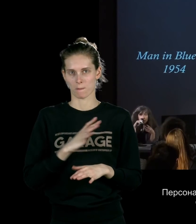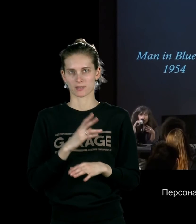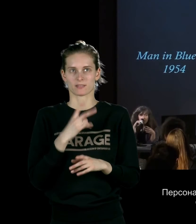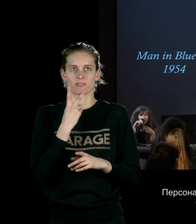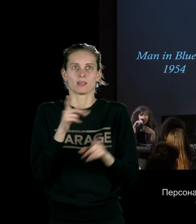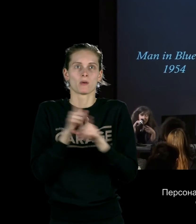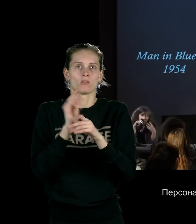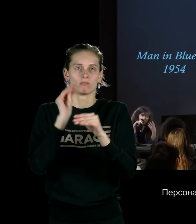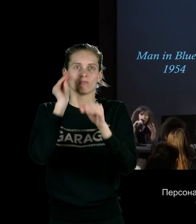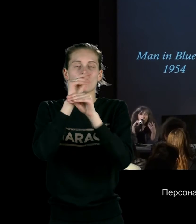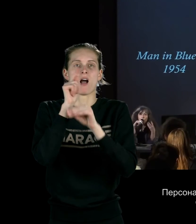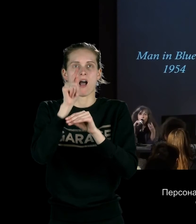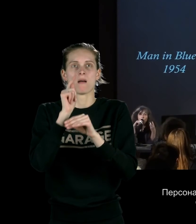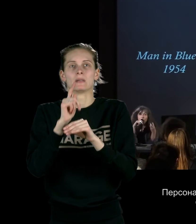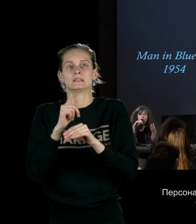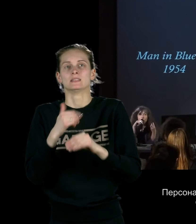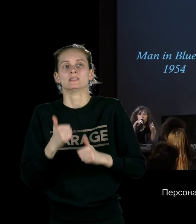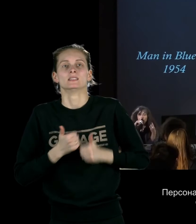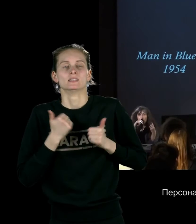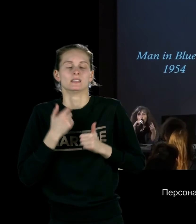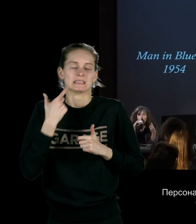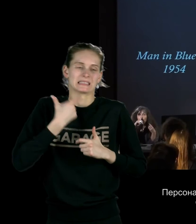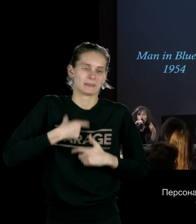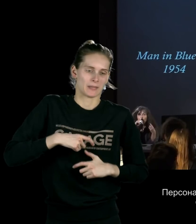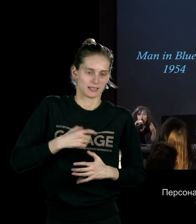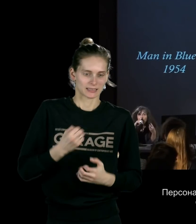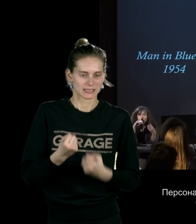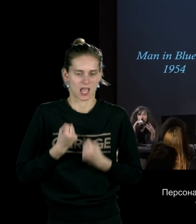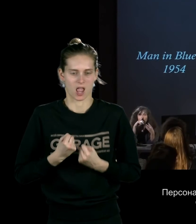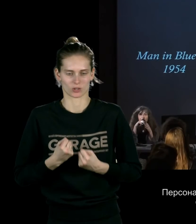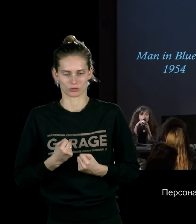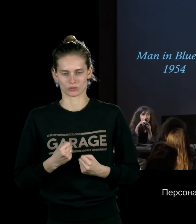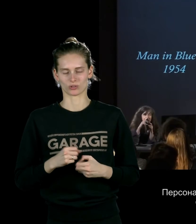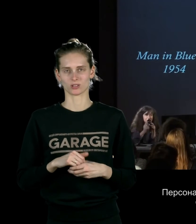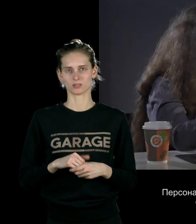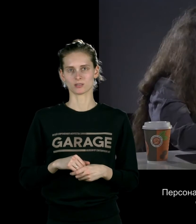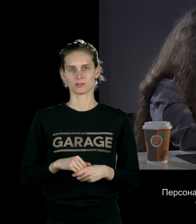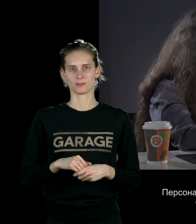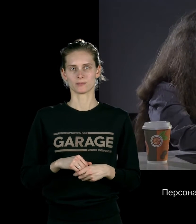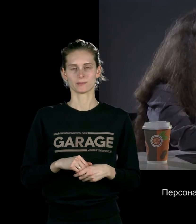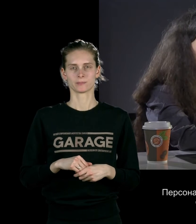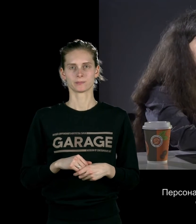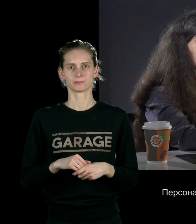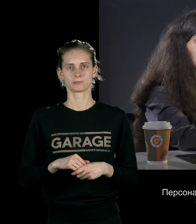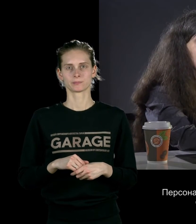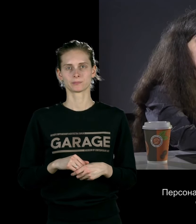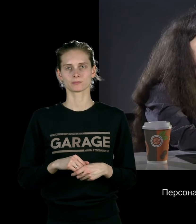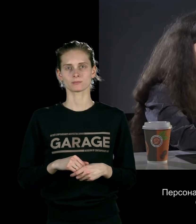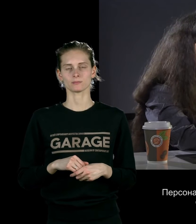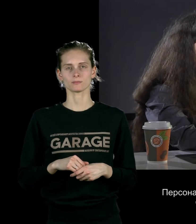пытаются с трудом удерживают этот облик, с трудом удерживают эти фиксированные очертания и всеми